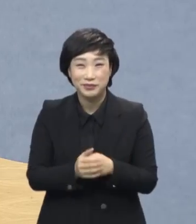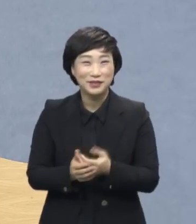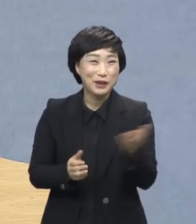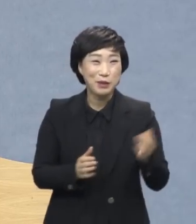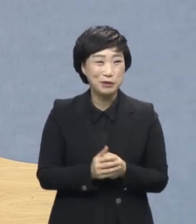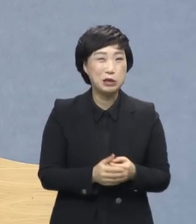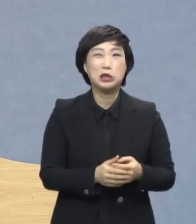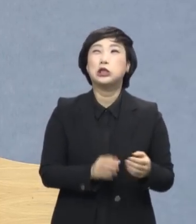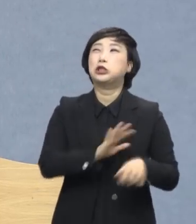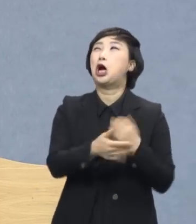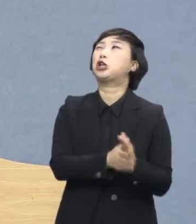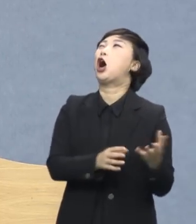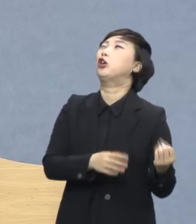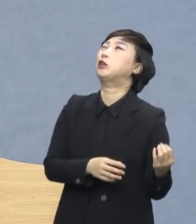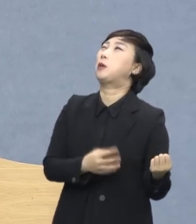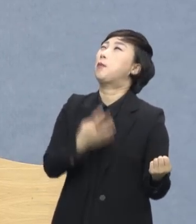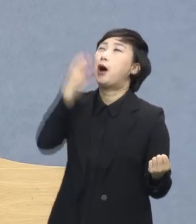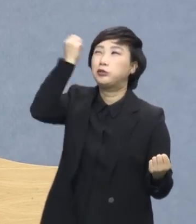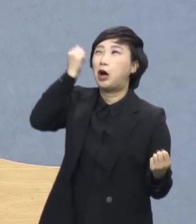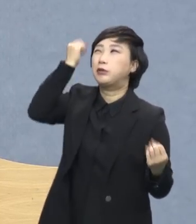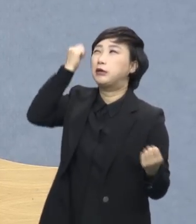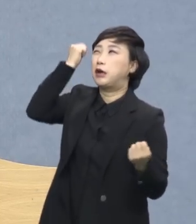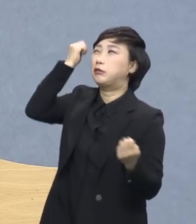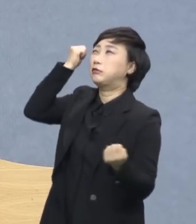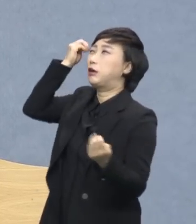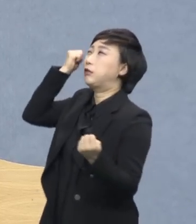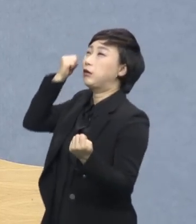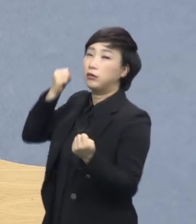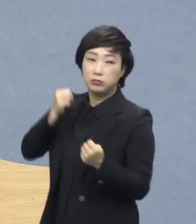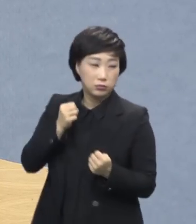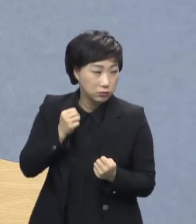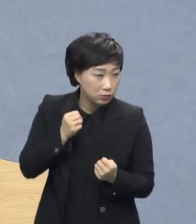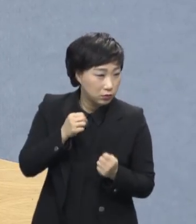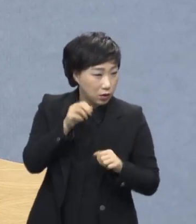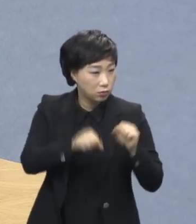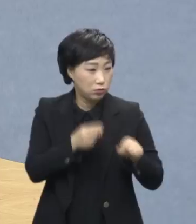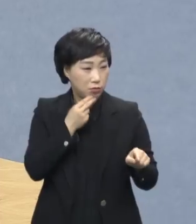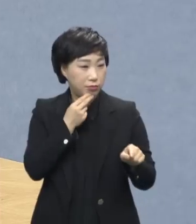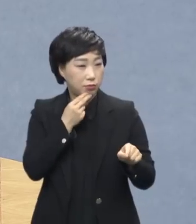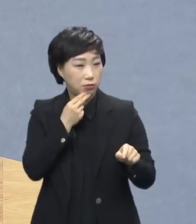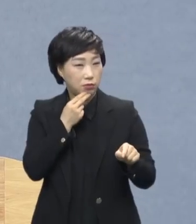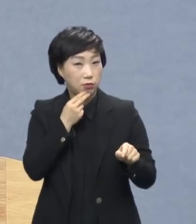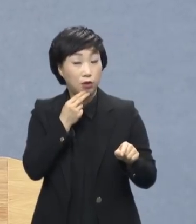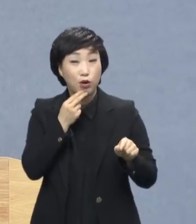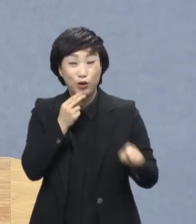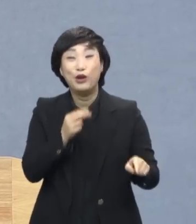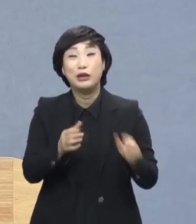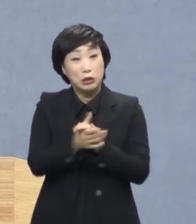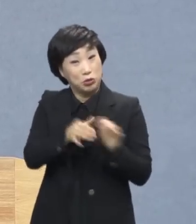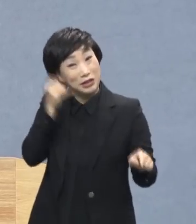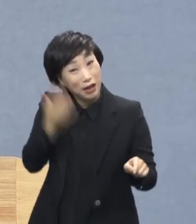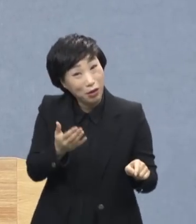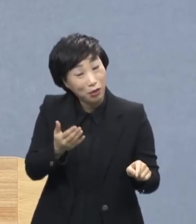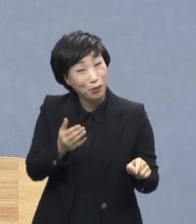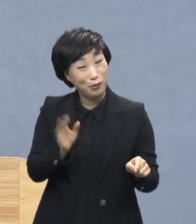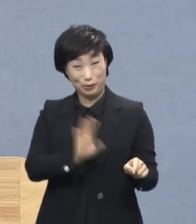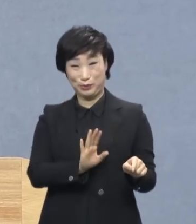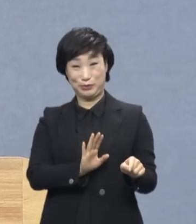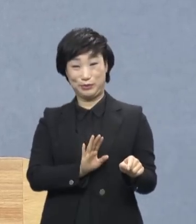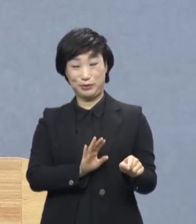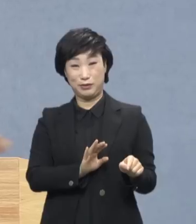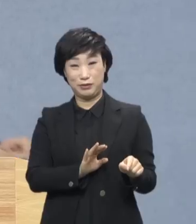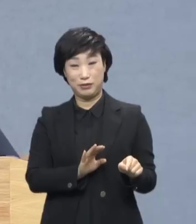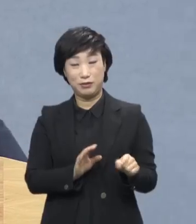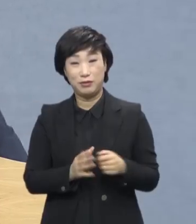절에 뭐 있고 무슨 뭐 있고 무슨 뭐 있고 하면서 행동은 안 해. 행동에 그런 사람 기도 오는 거 봤어? 기도